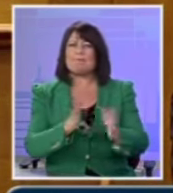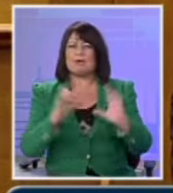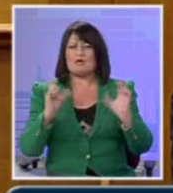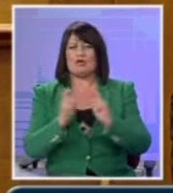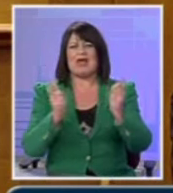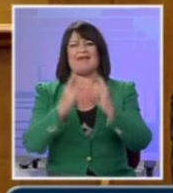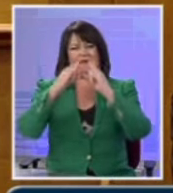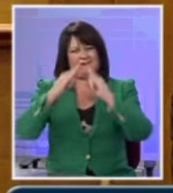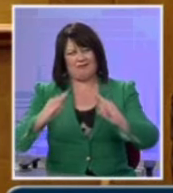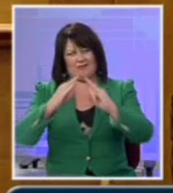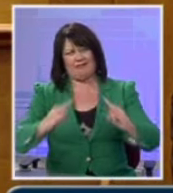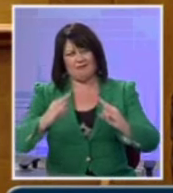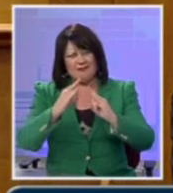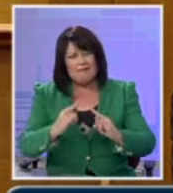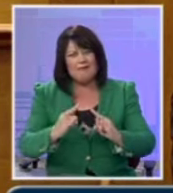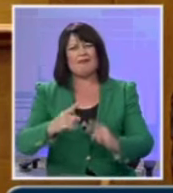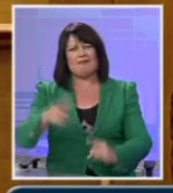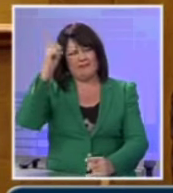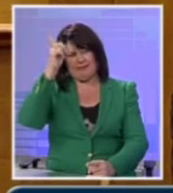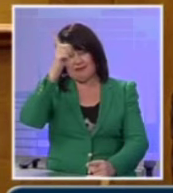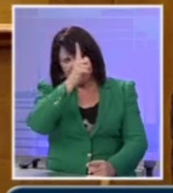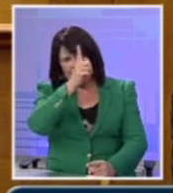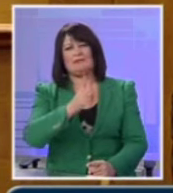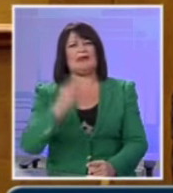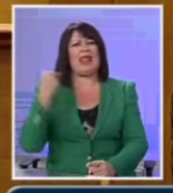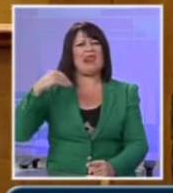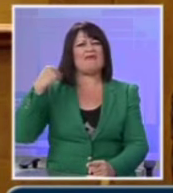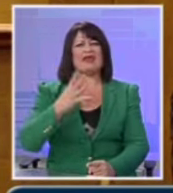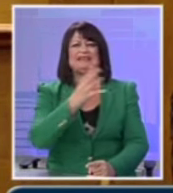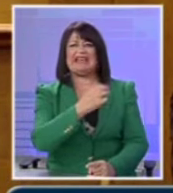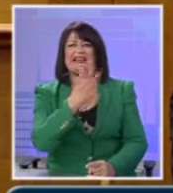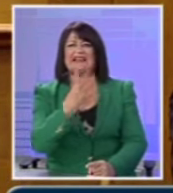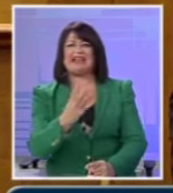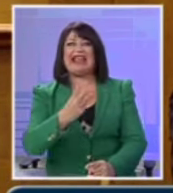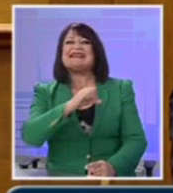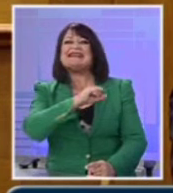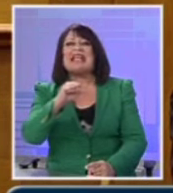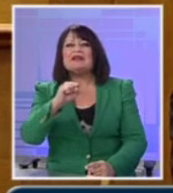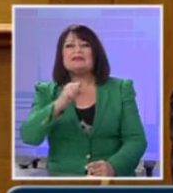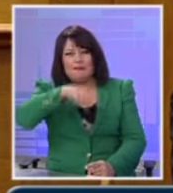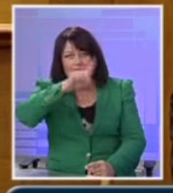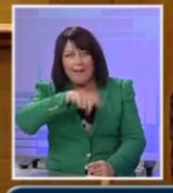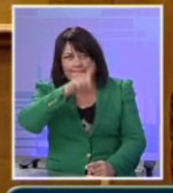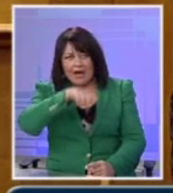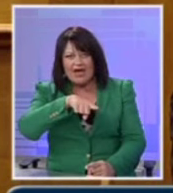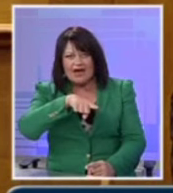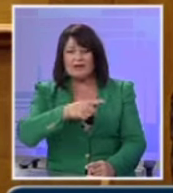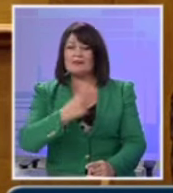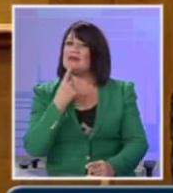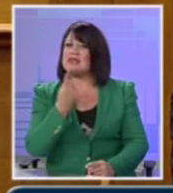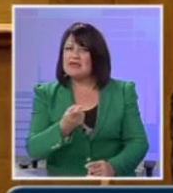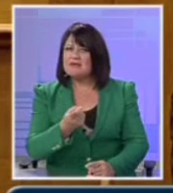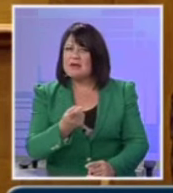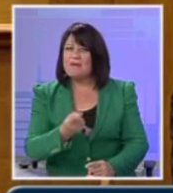στους καταβλισμούς στην Ιορδανία και στη Λιβύη είναι 43 σέντς την ημέρα, και όταν επισημάναμε ότι όταν